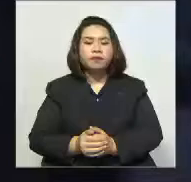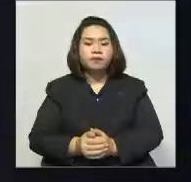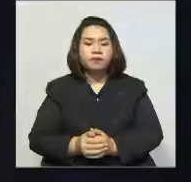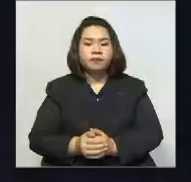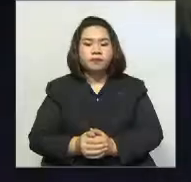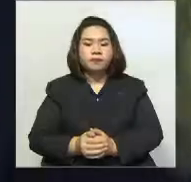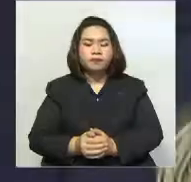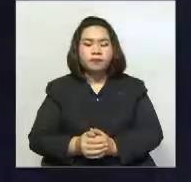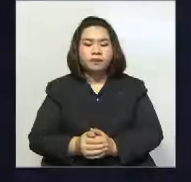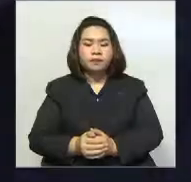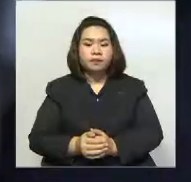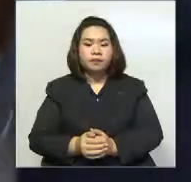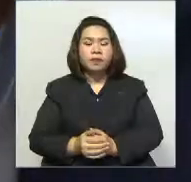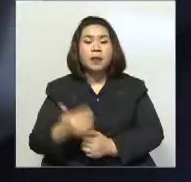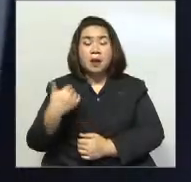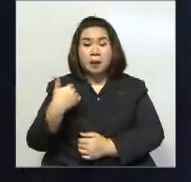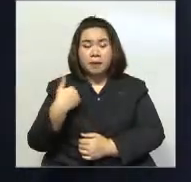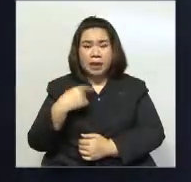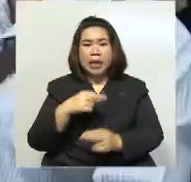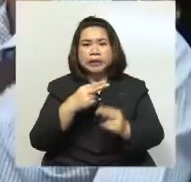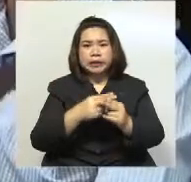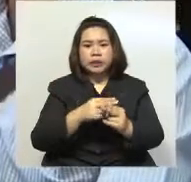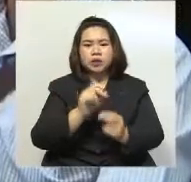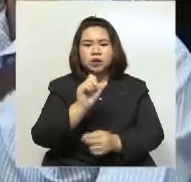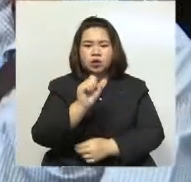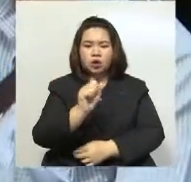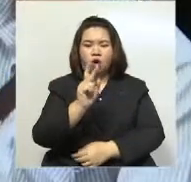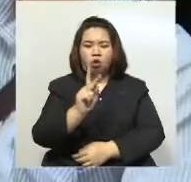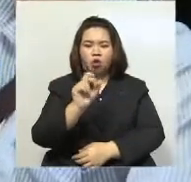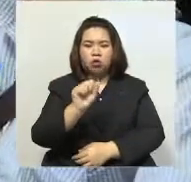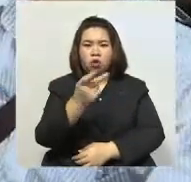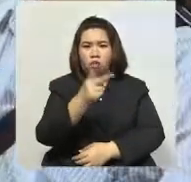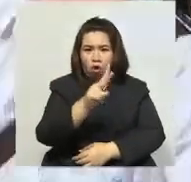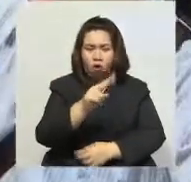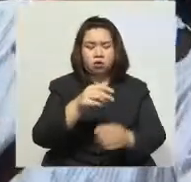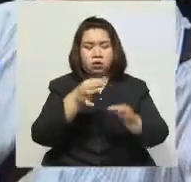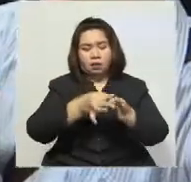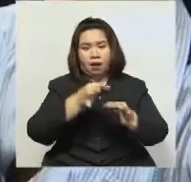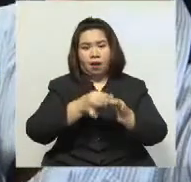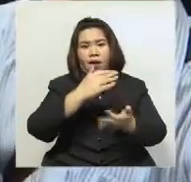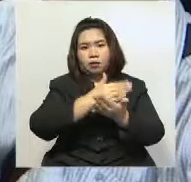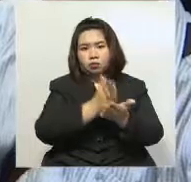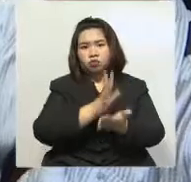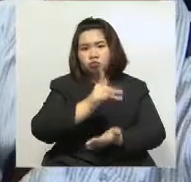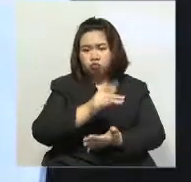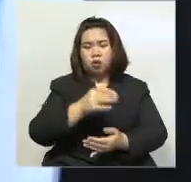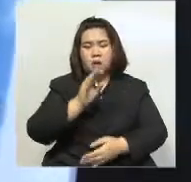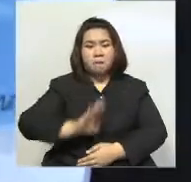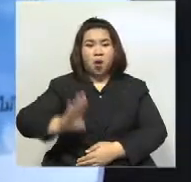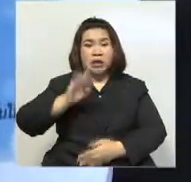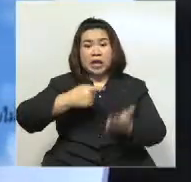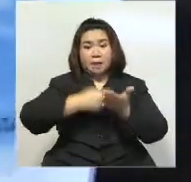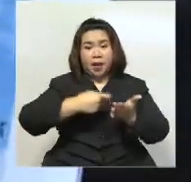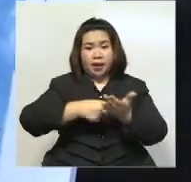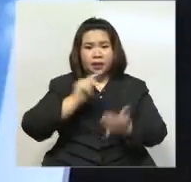และสวัสดิภาพครูและบุคลากรทางการศึกษาหรือสกสคธนาคารออมสินและบริษัททิพยประกันภัยจำกัดม